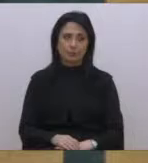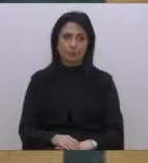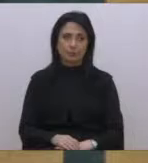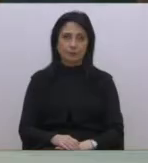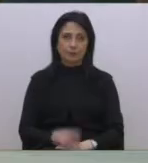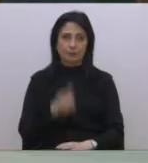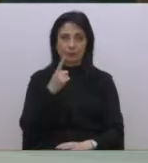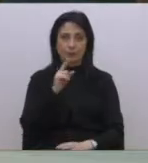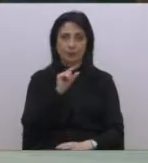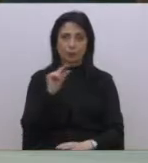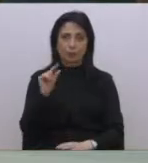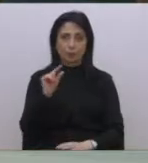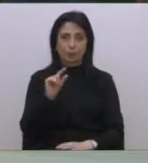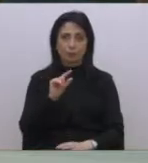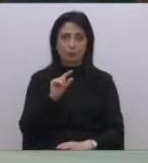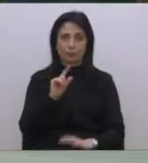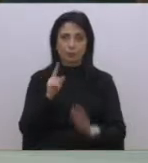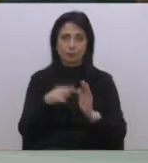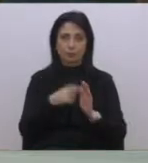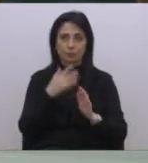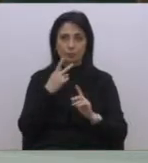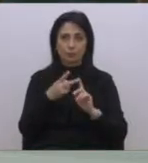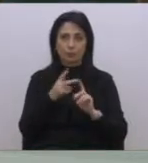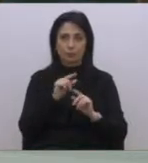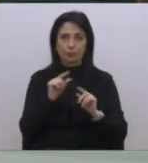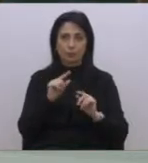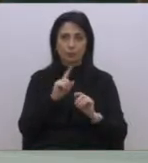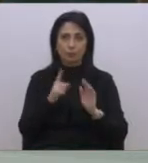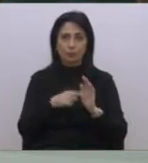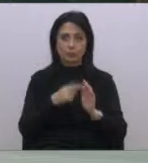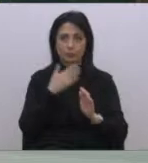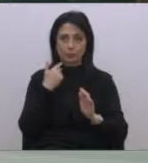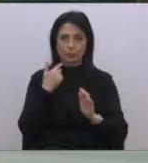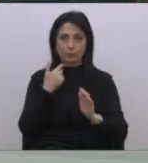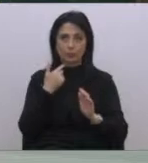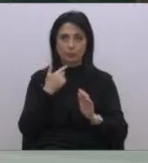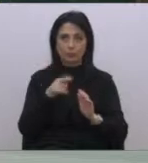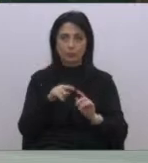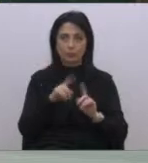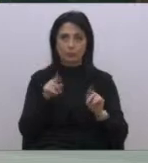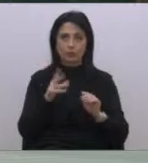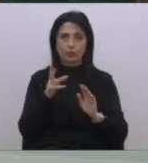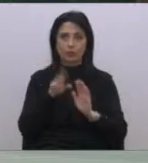Პირველ მოხთან კითხვები არ არის, მეორე მოხთან კითხვები არ არის, სამივე